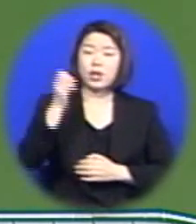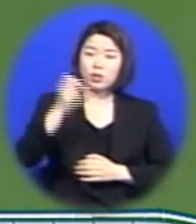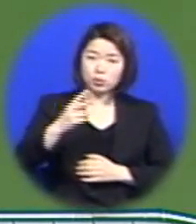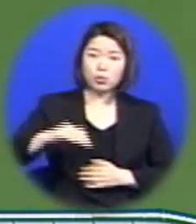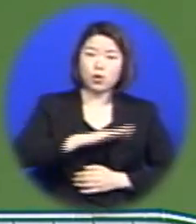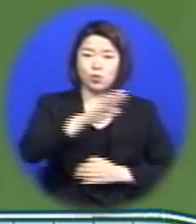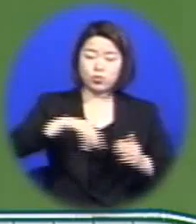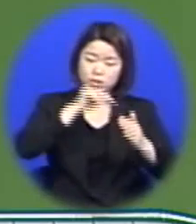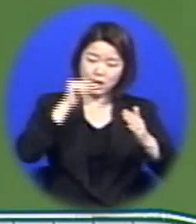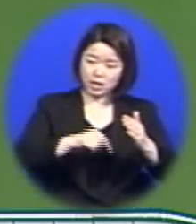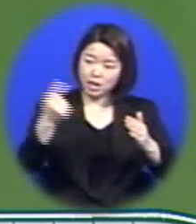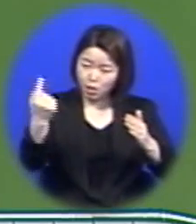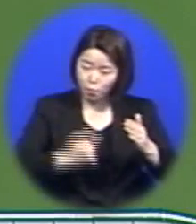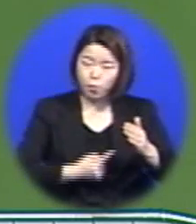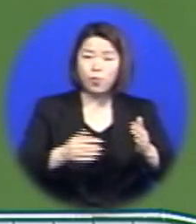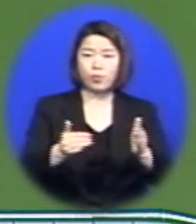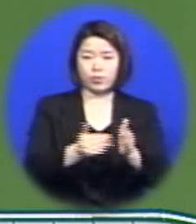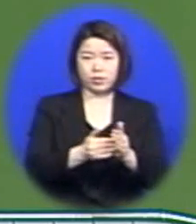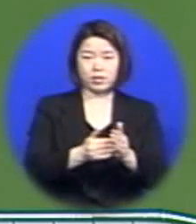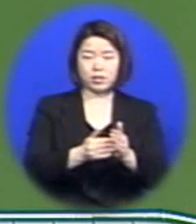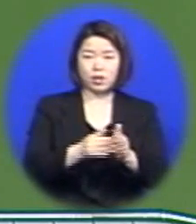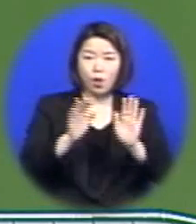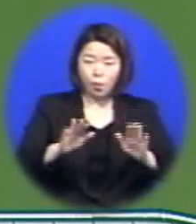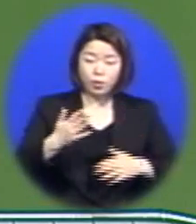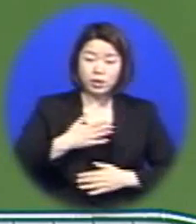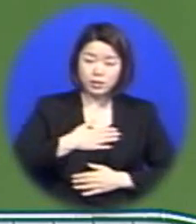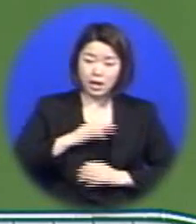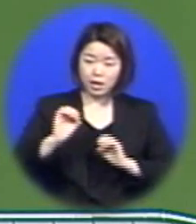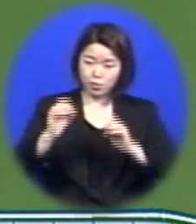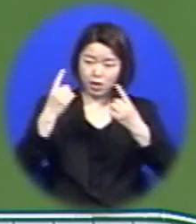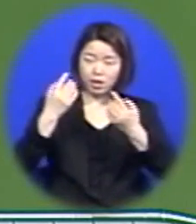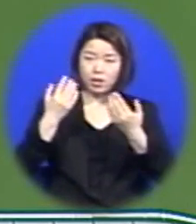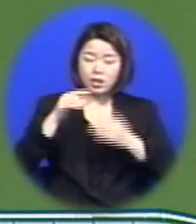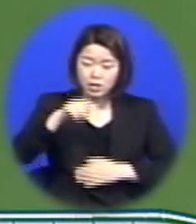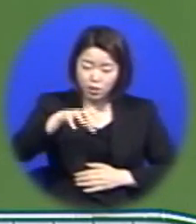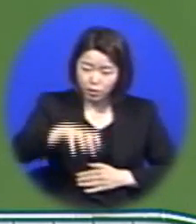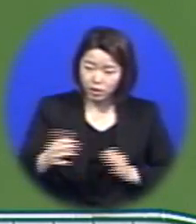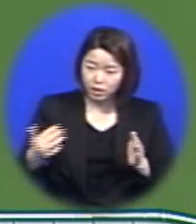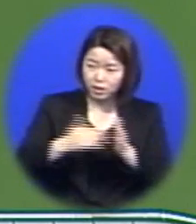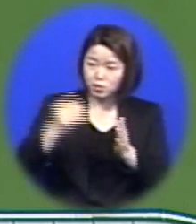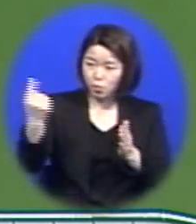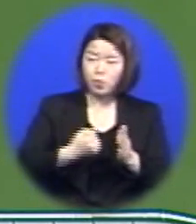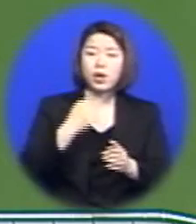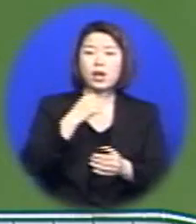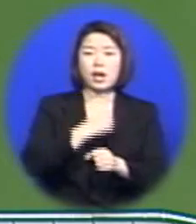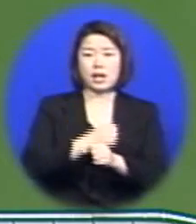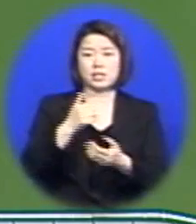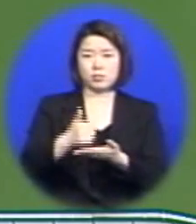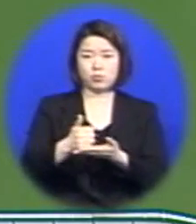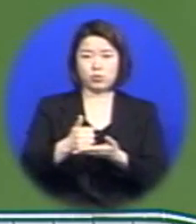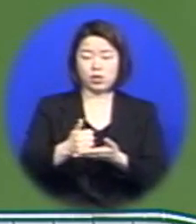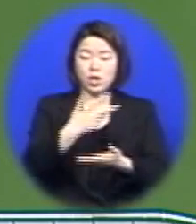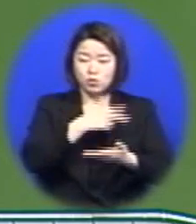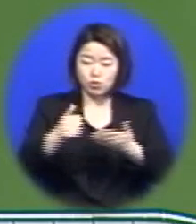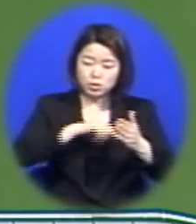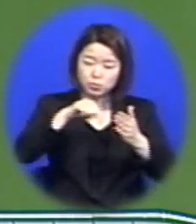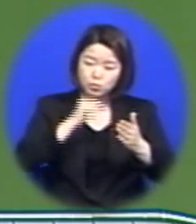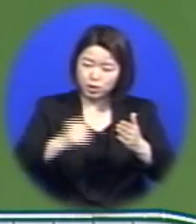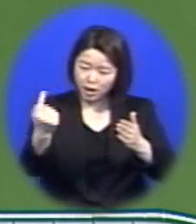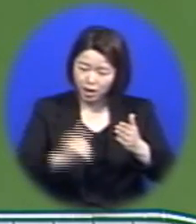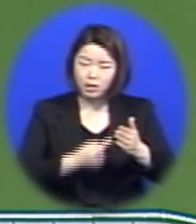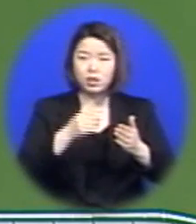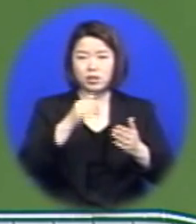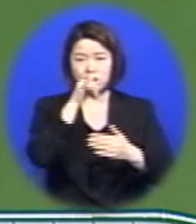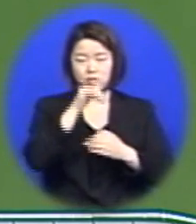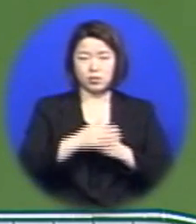우리 안에 오셨잖아요 오늘 나로 하여금 여기까지 오게 하신 분 아멘 주님이 우리 안에 오셨잖아요